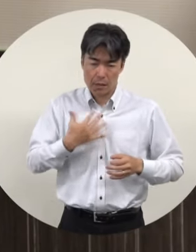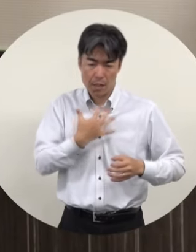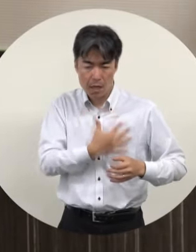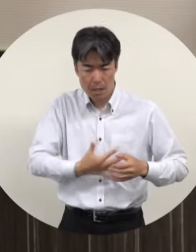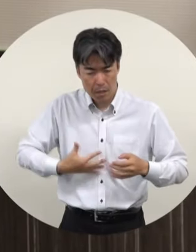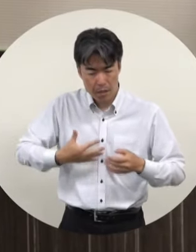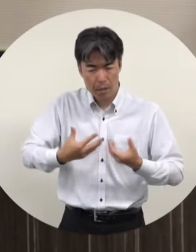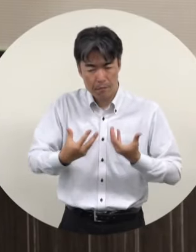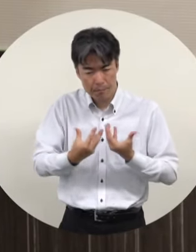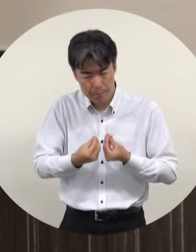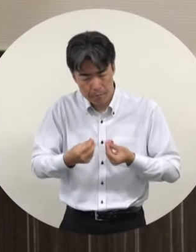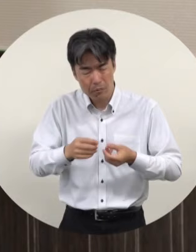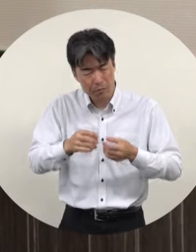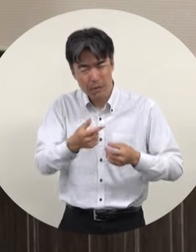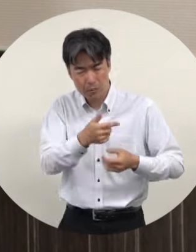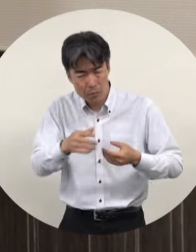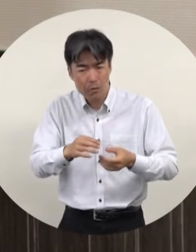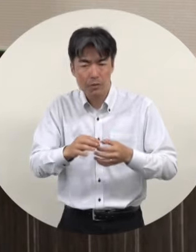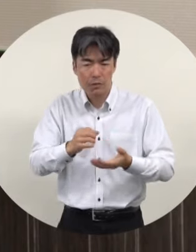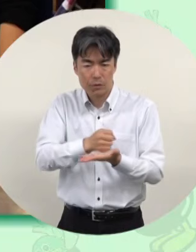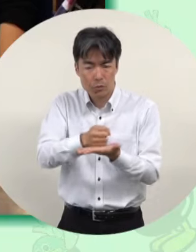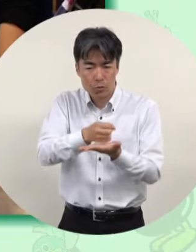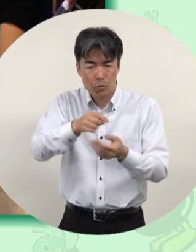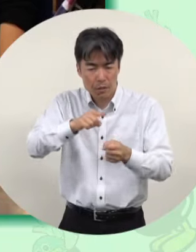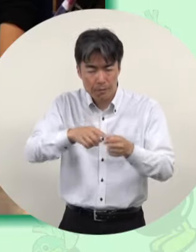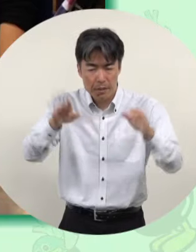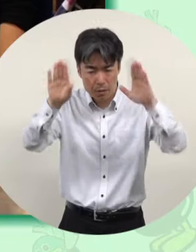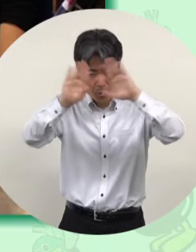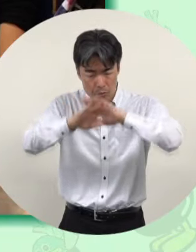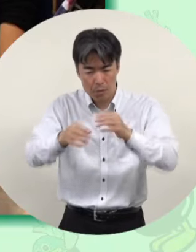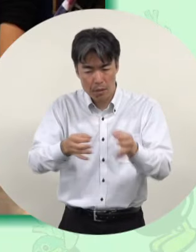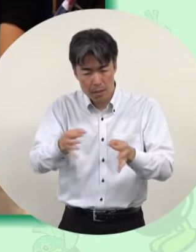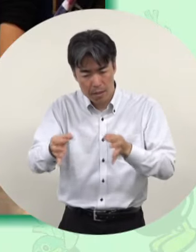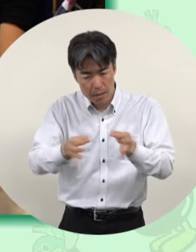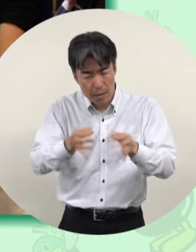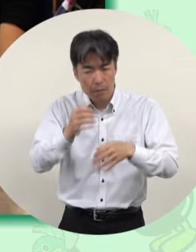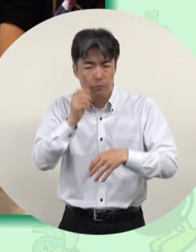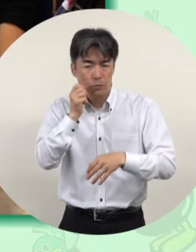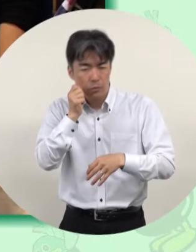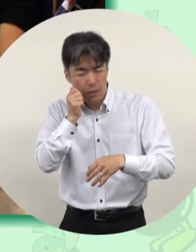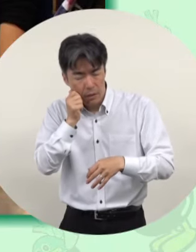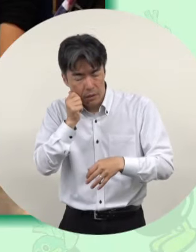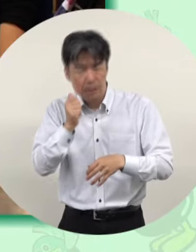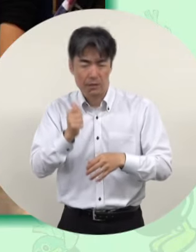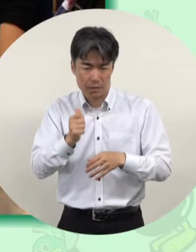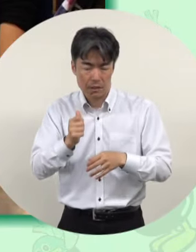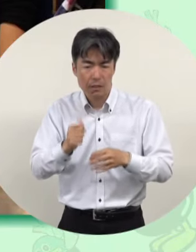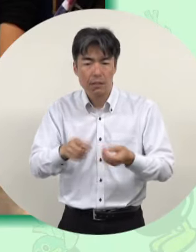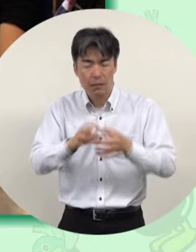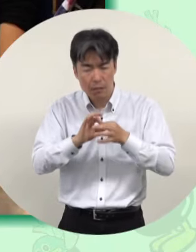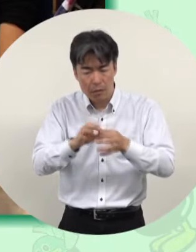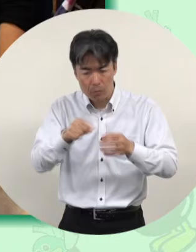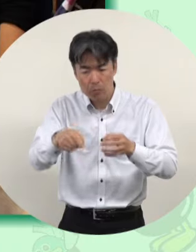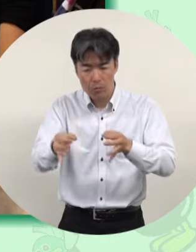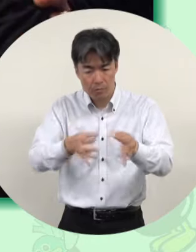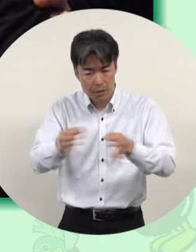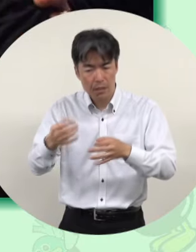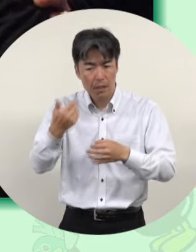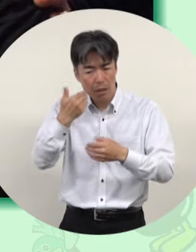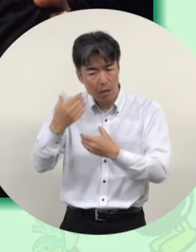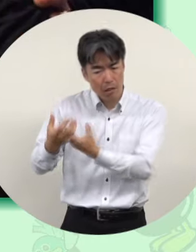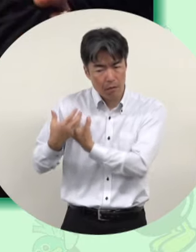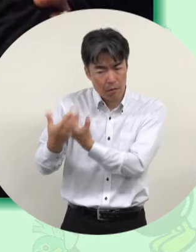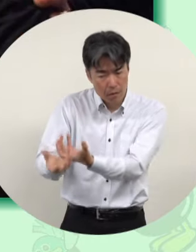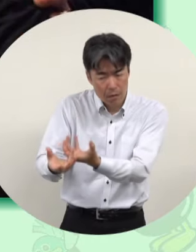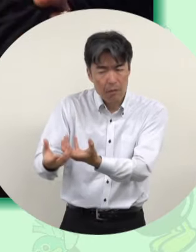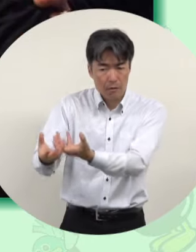体調とかいろいろ関係があって、でちょっと夜の営業できないって話になって、でこちらの店を誰かや